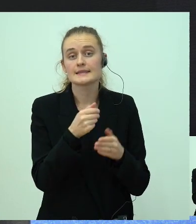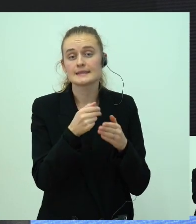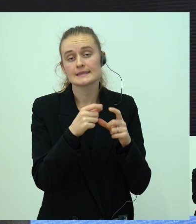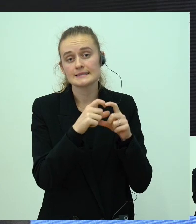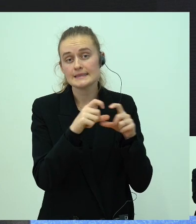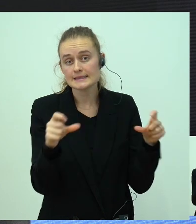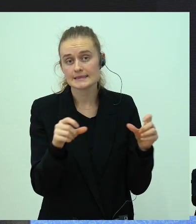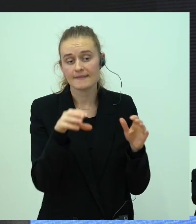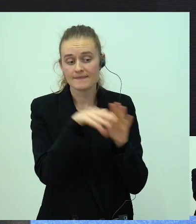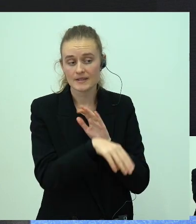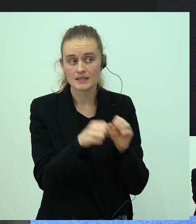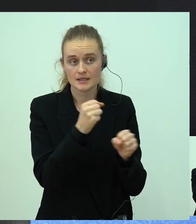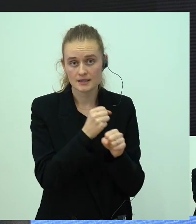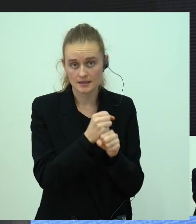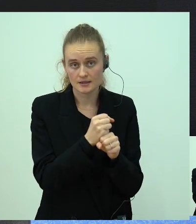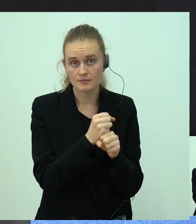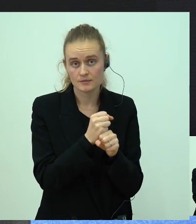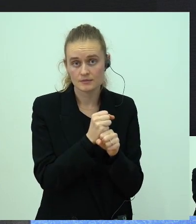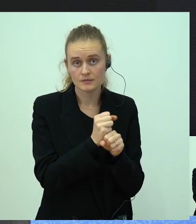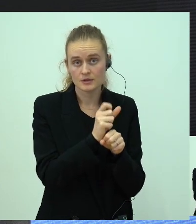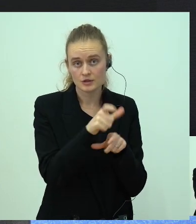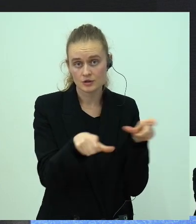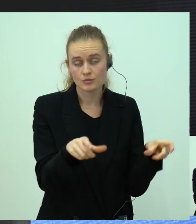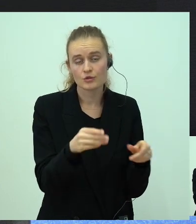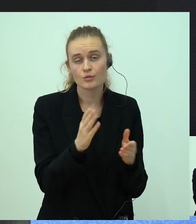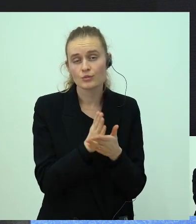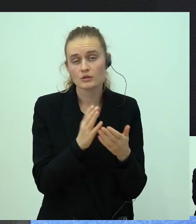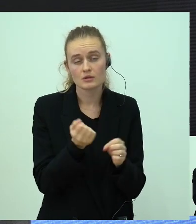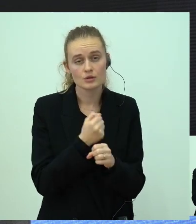žmonės turi turėti